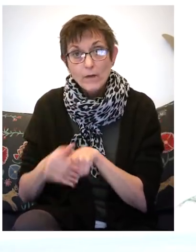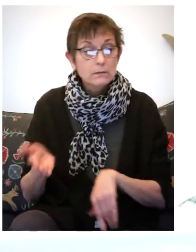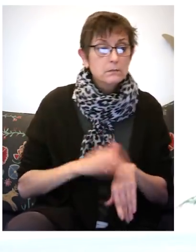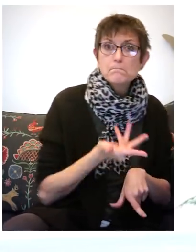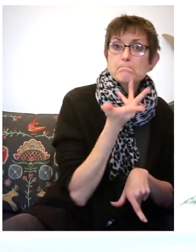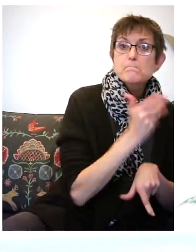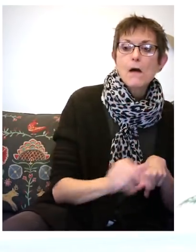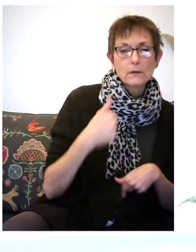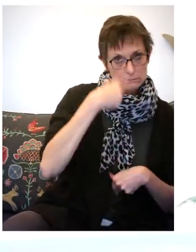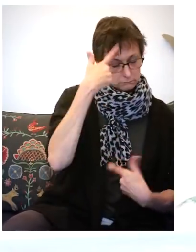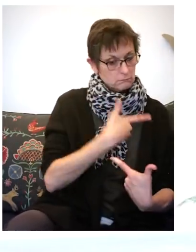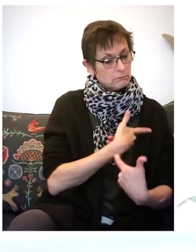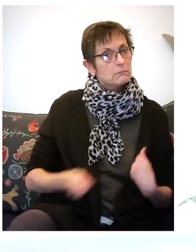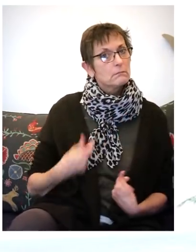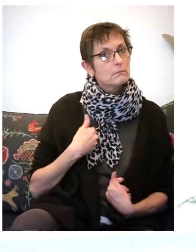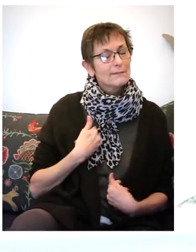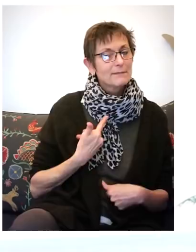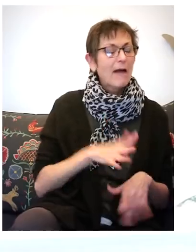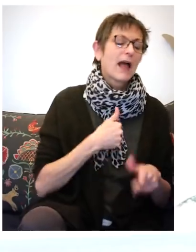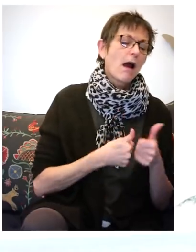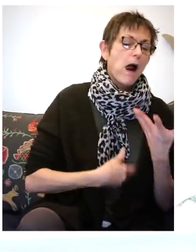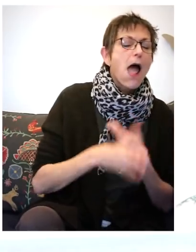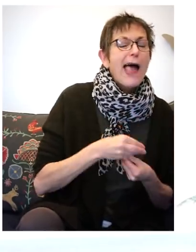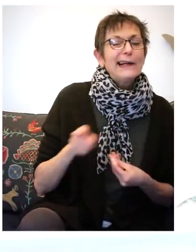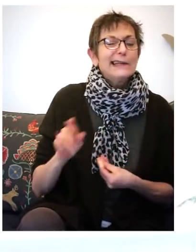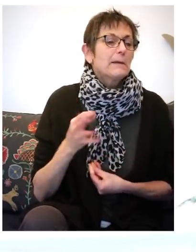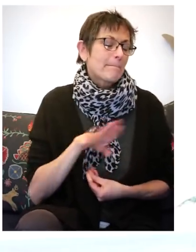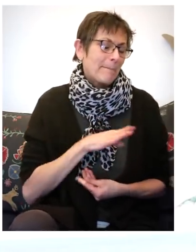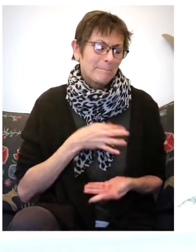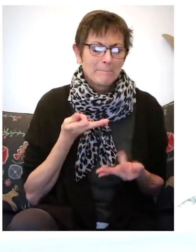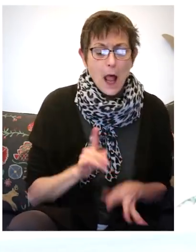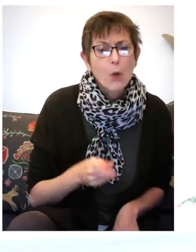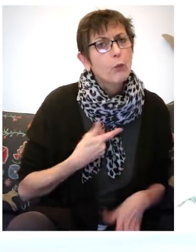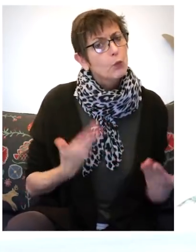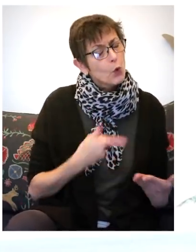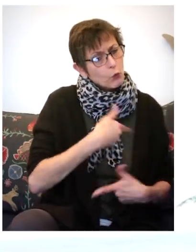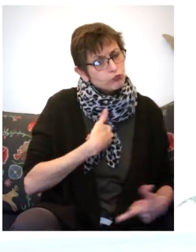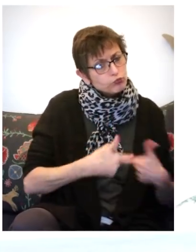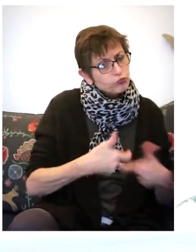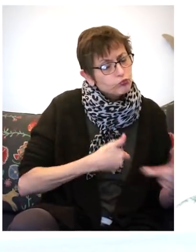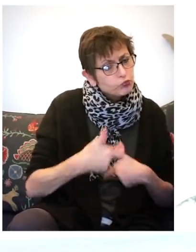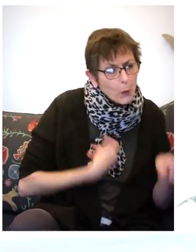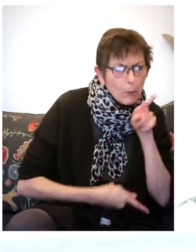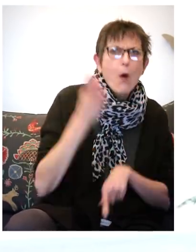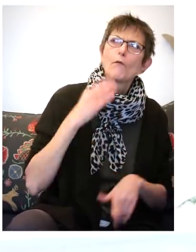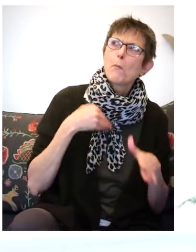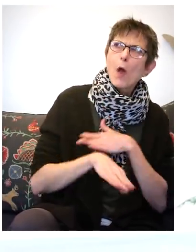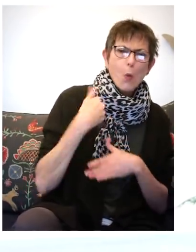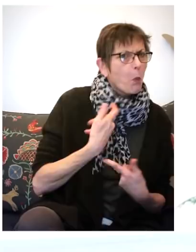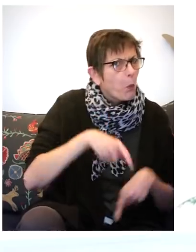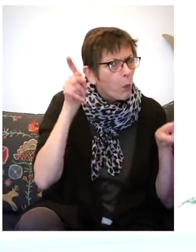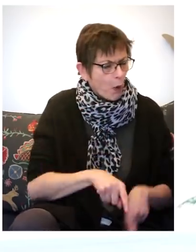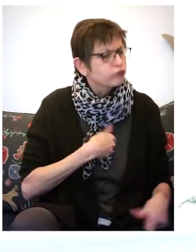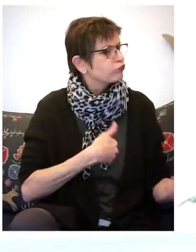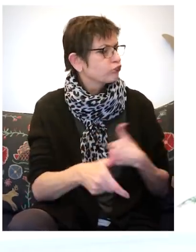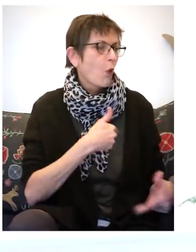dans les attitudes, je le fais pas. Alors je vais me dire, oui, mais en ce moment, j'ai pas trop le temps de faire ça. Et puis en plus, je marche beaucoup plus qu'avant. Je prends moins le métro,